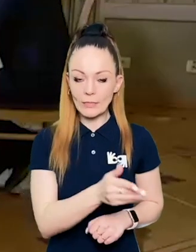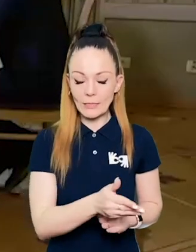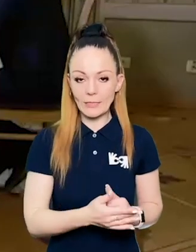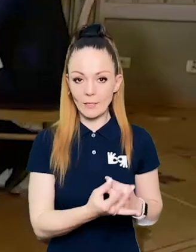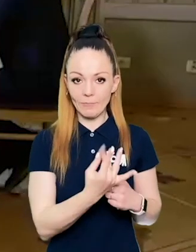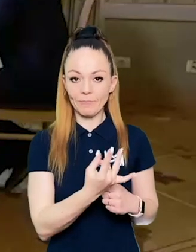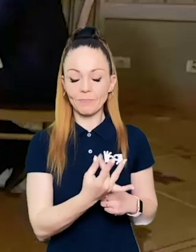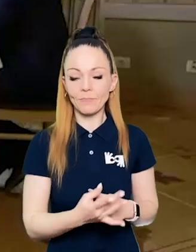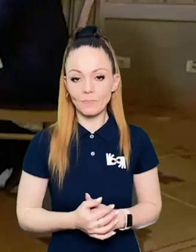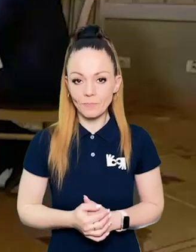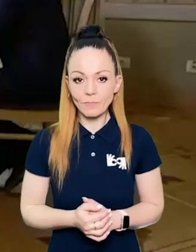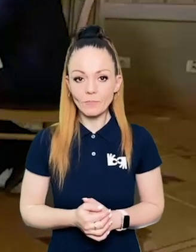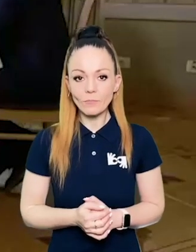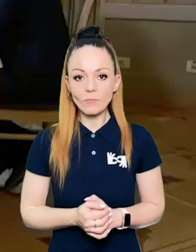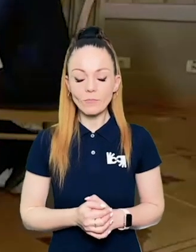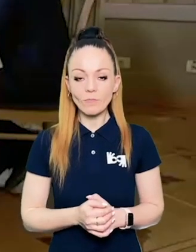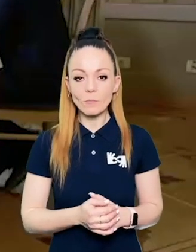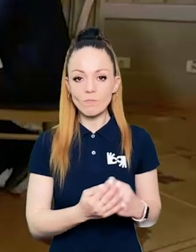російське.